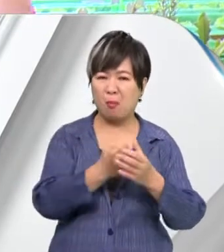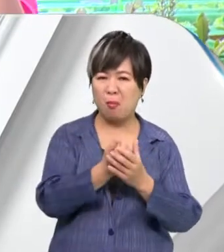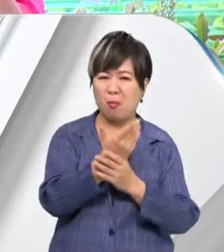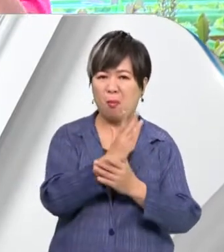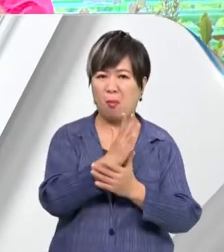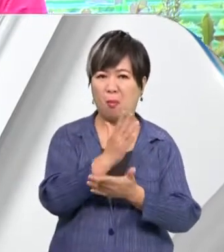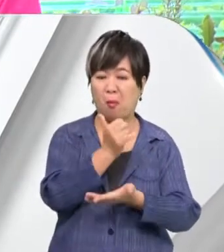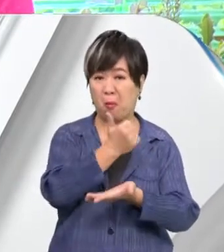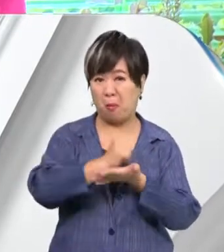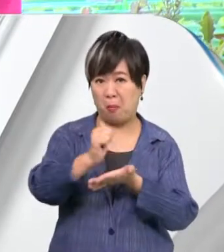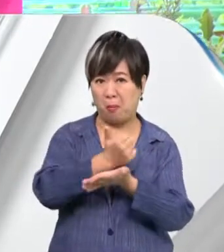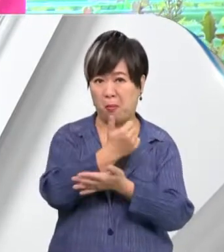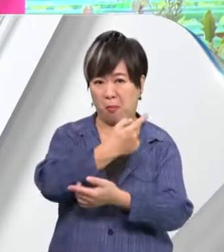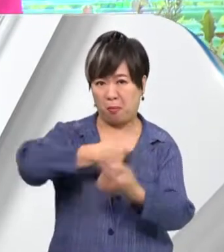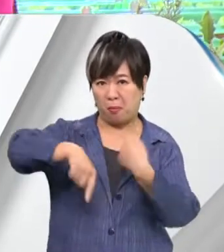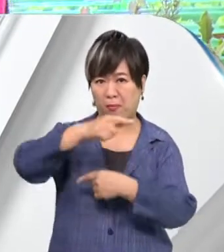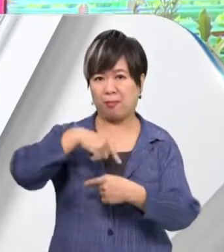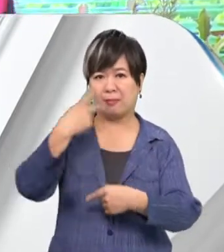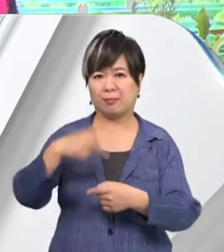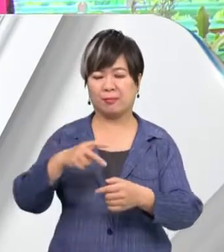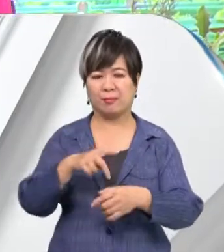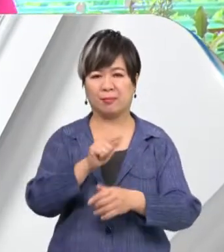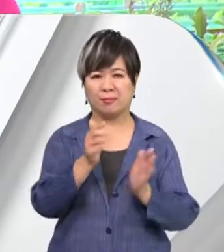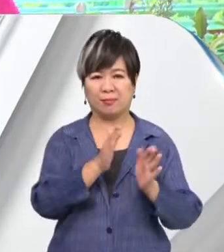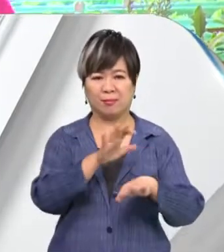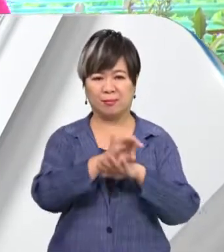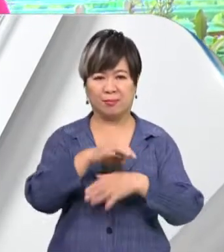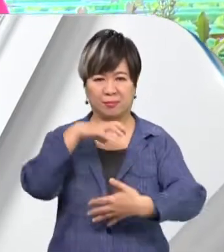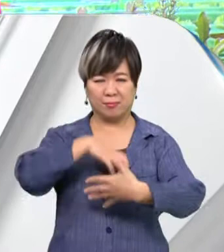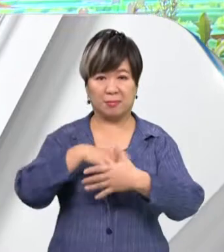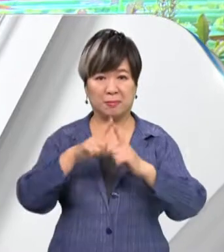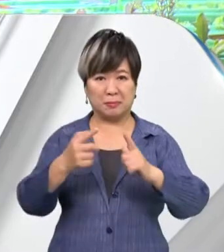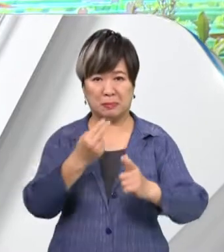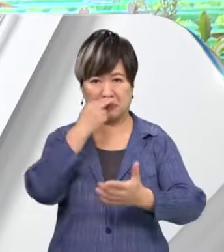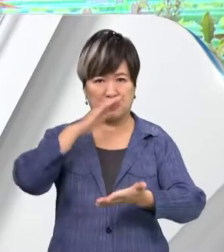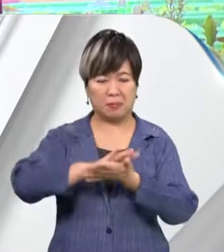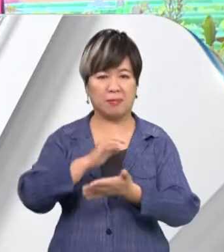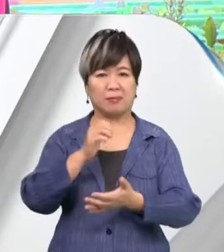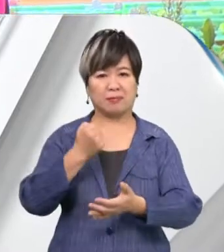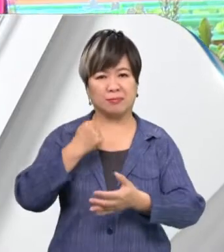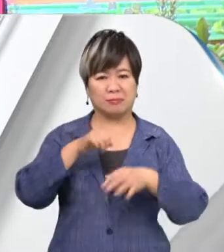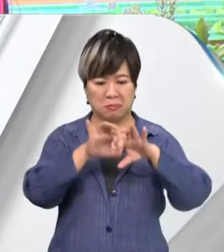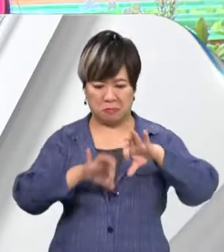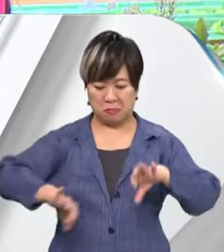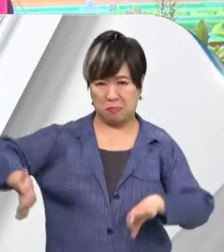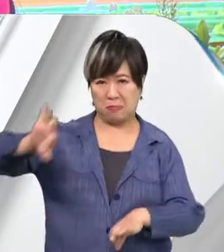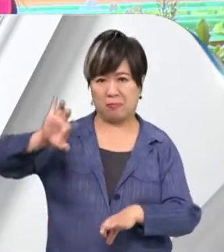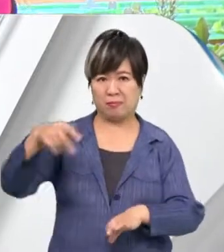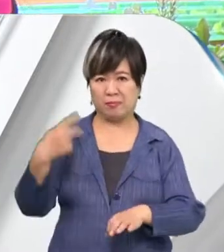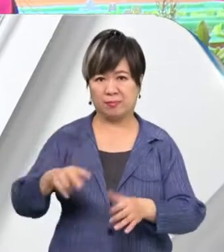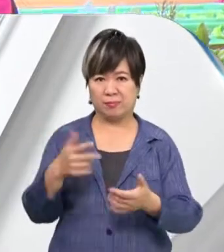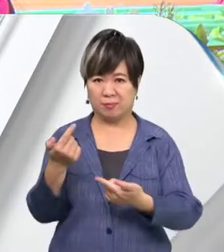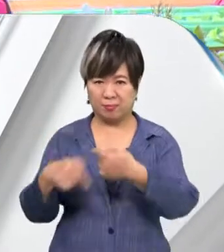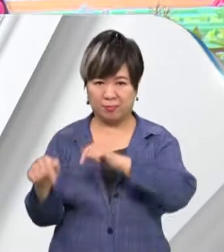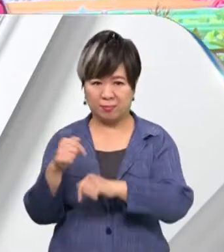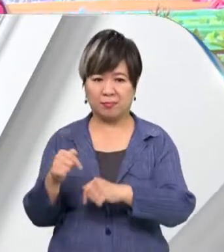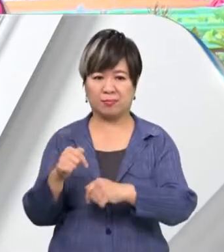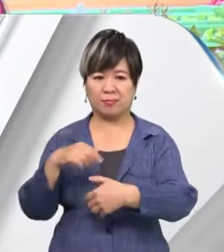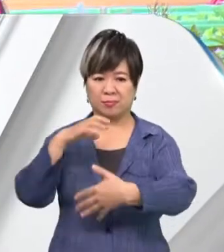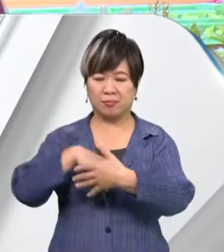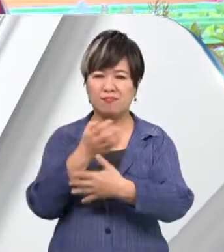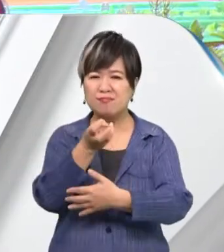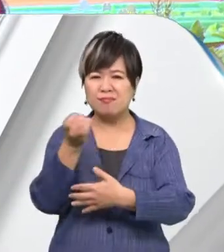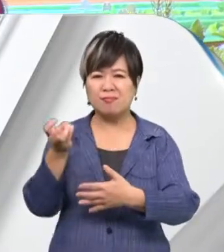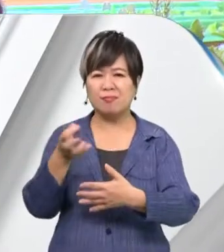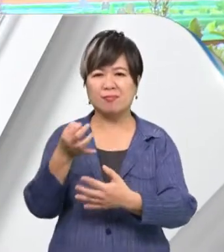运输，还有包含物理学里面的大气压力、连通管的原理。以及化学里面的这些化学微